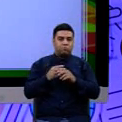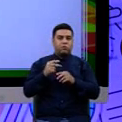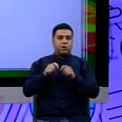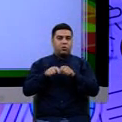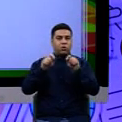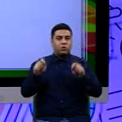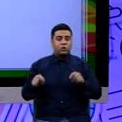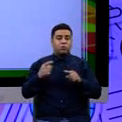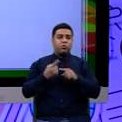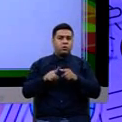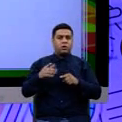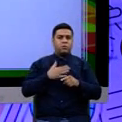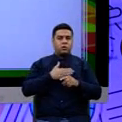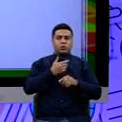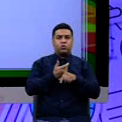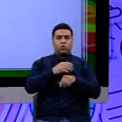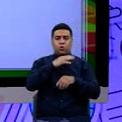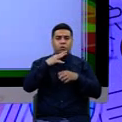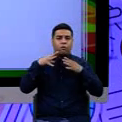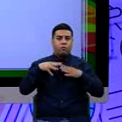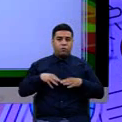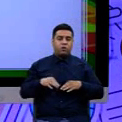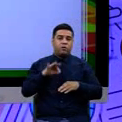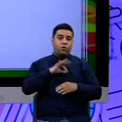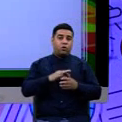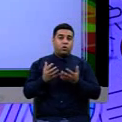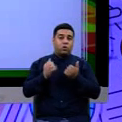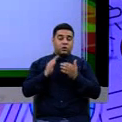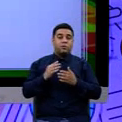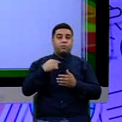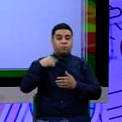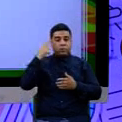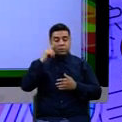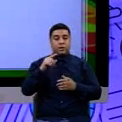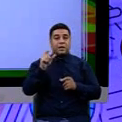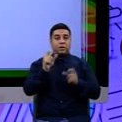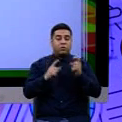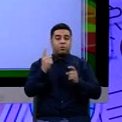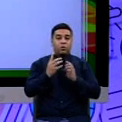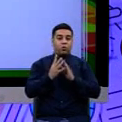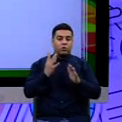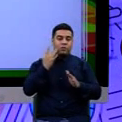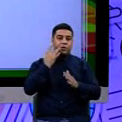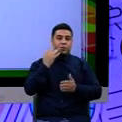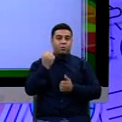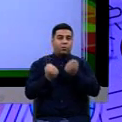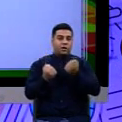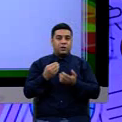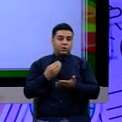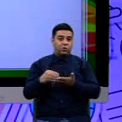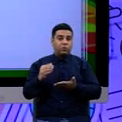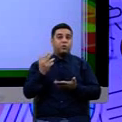qilib, u yerdan biz ko'p daromad orttiradigan bo'lsak, bilamanki, insonlar birinchi navbatda mashina xarid